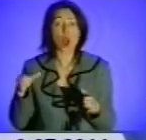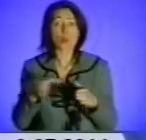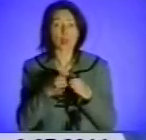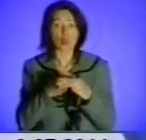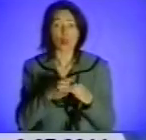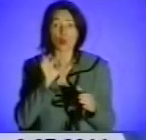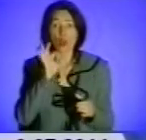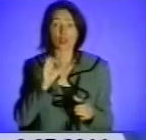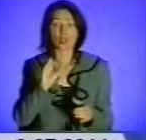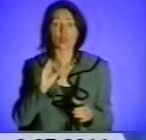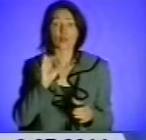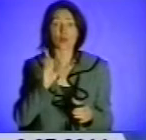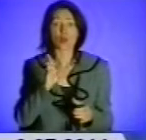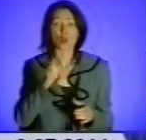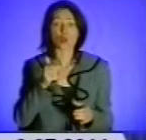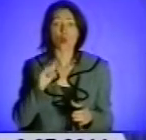він на телефонному зв'язку.